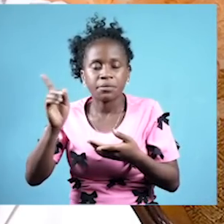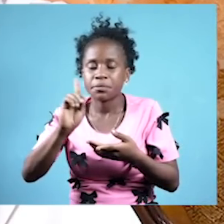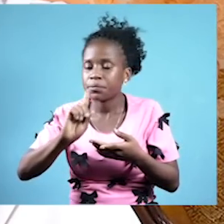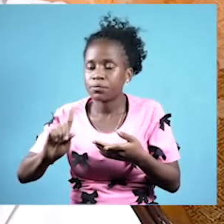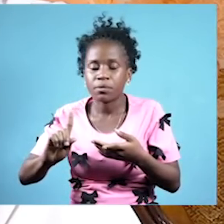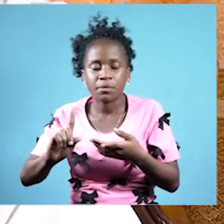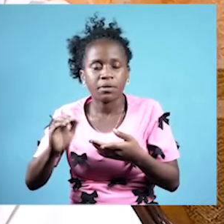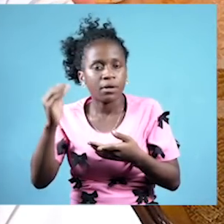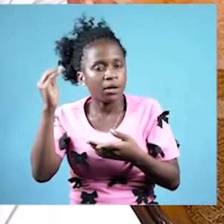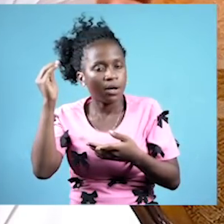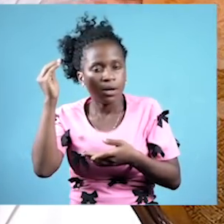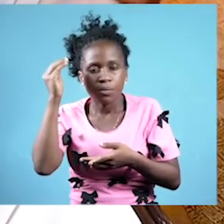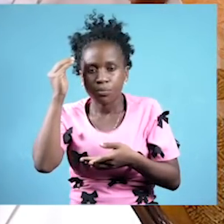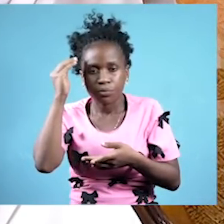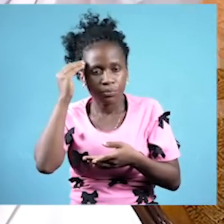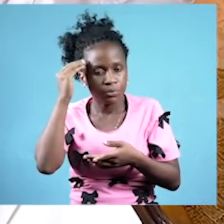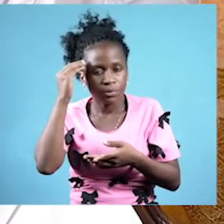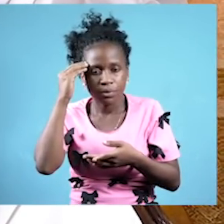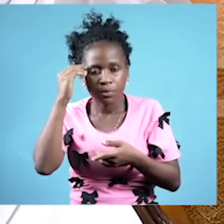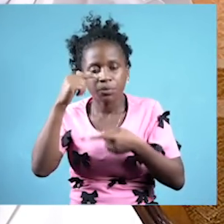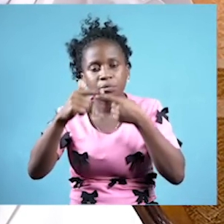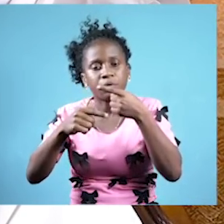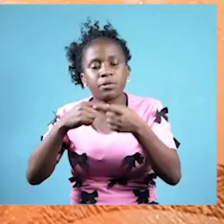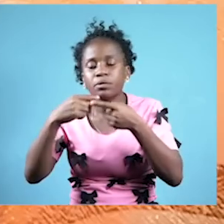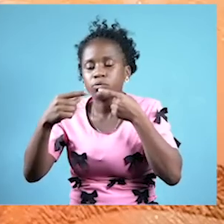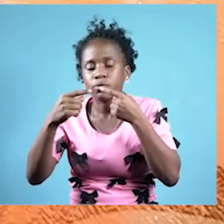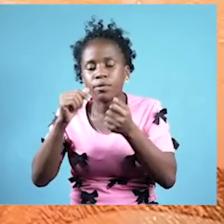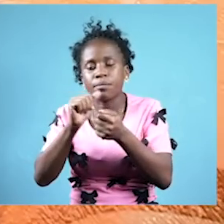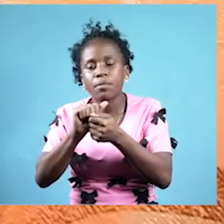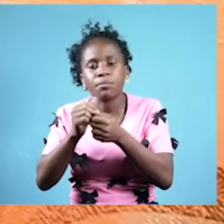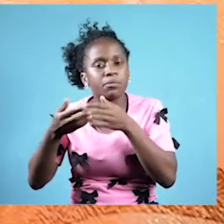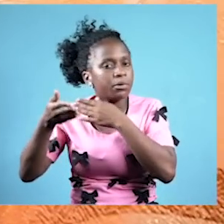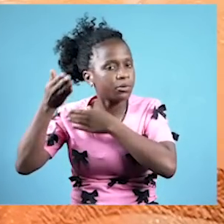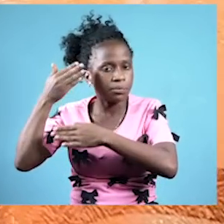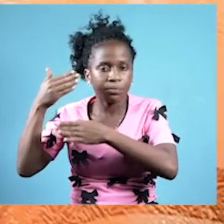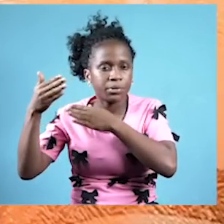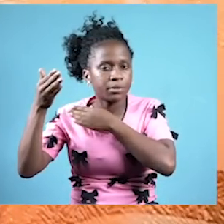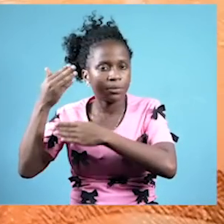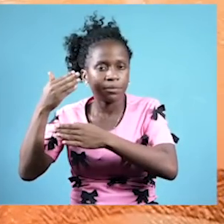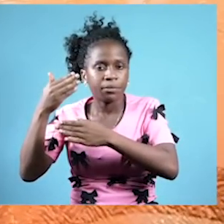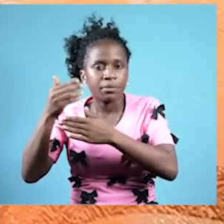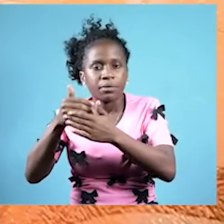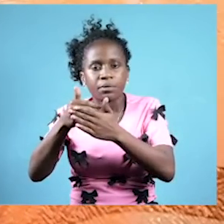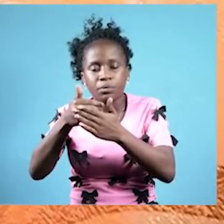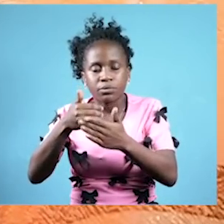isingekuwa busara kuanza kuyazungumzia yale, kwa sababu